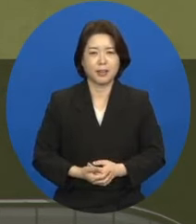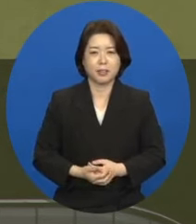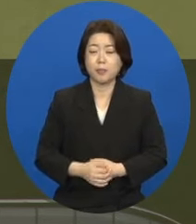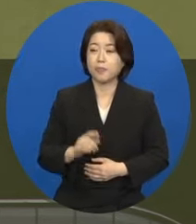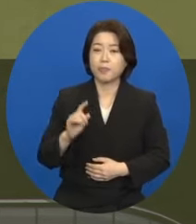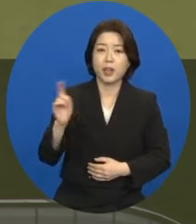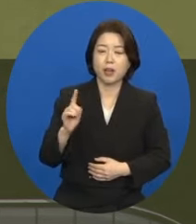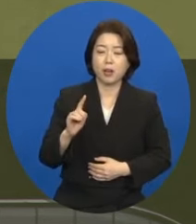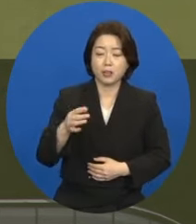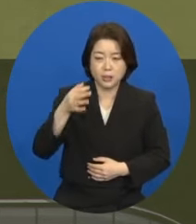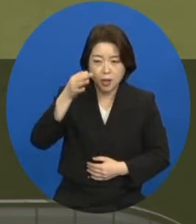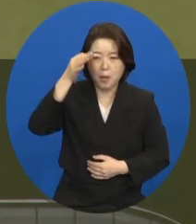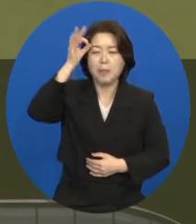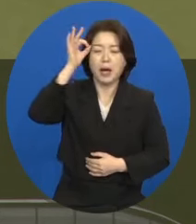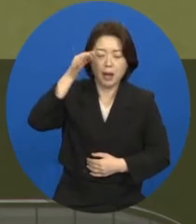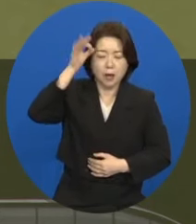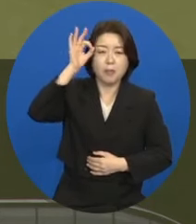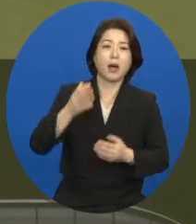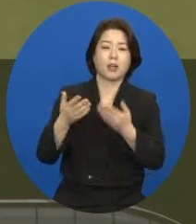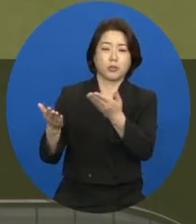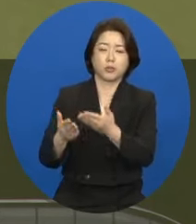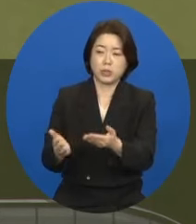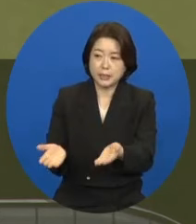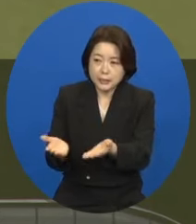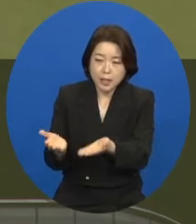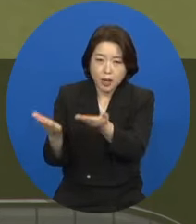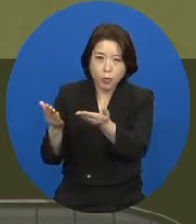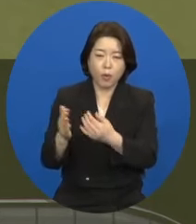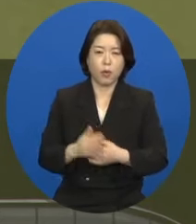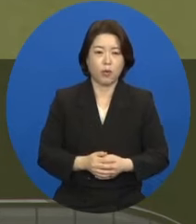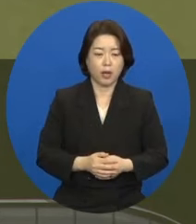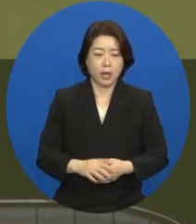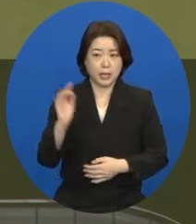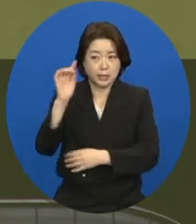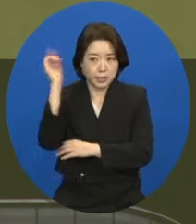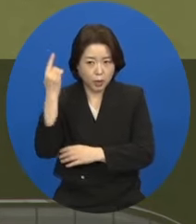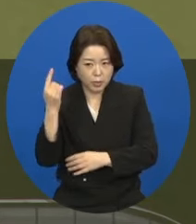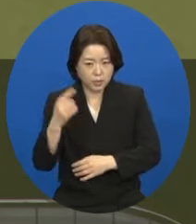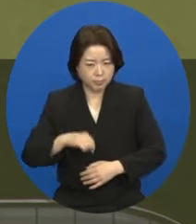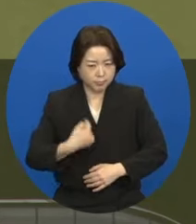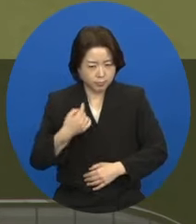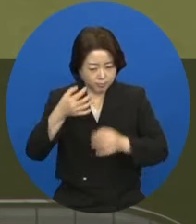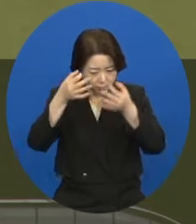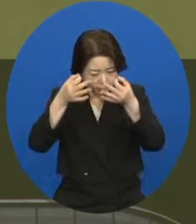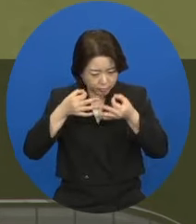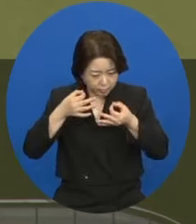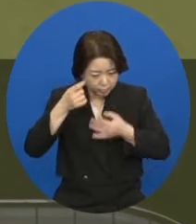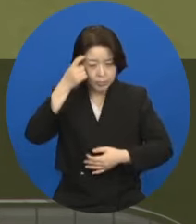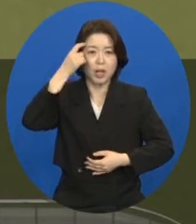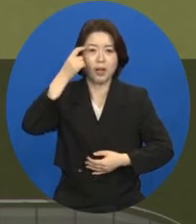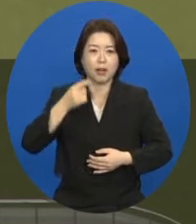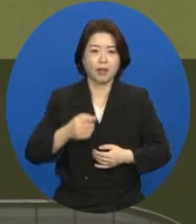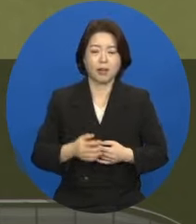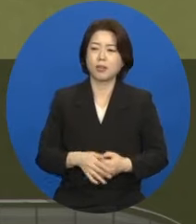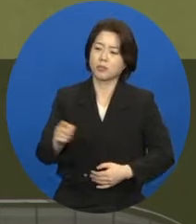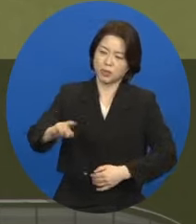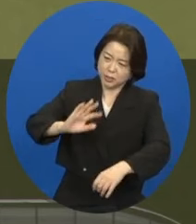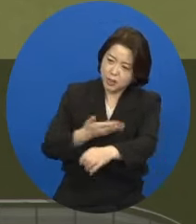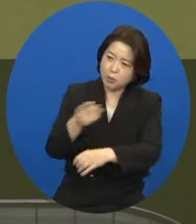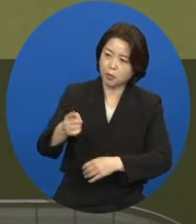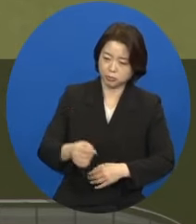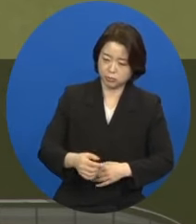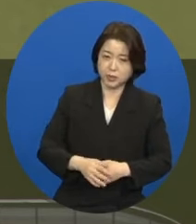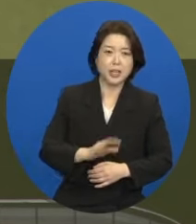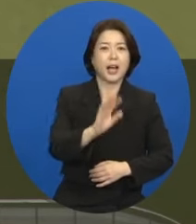어떤 것을 상기시킴으로써 그걸 통해서 다윗이 깨달을 수 있도록, 예를 들어 당신 잘못했으면 이게 아니고